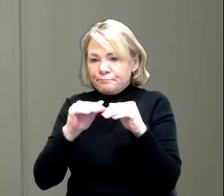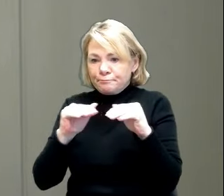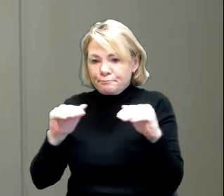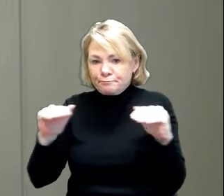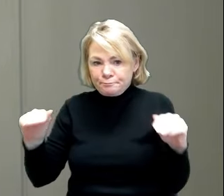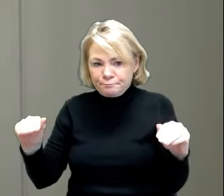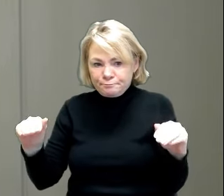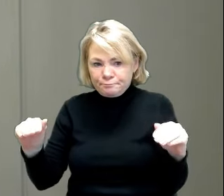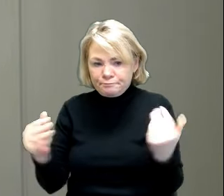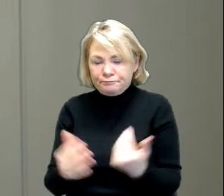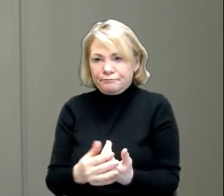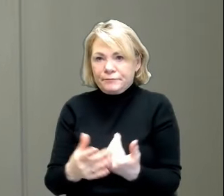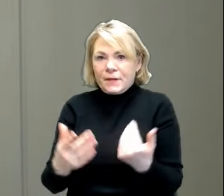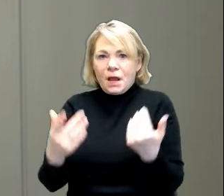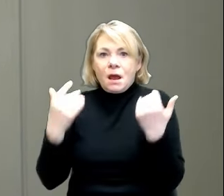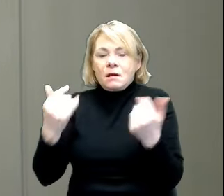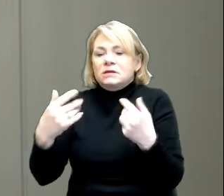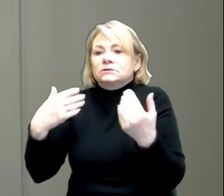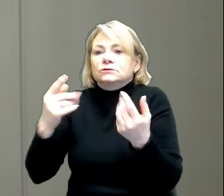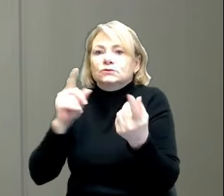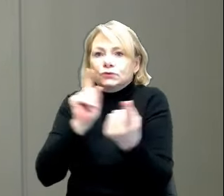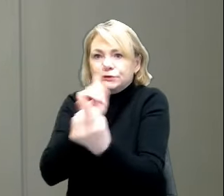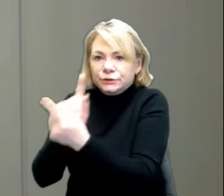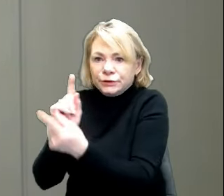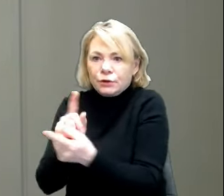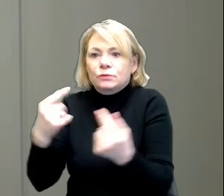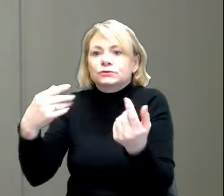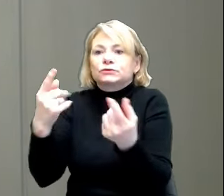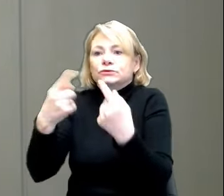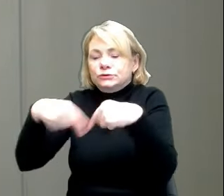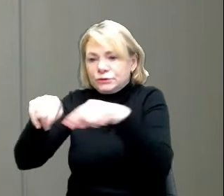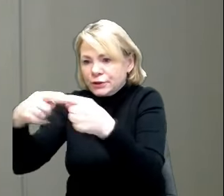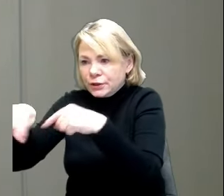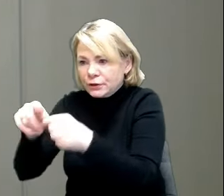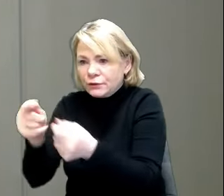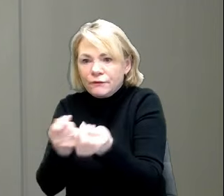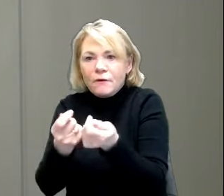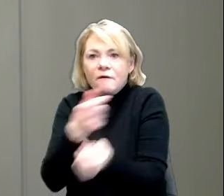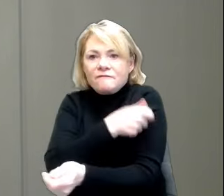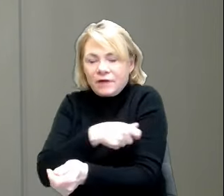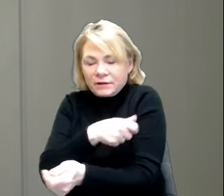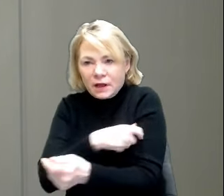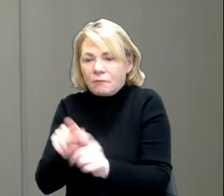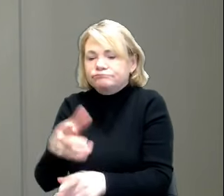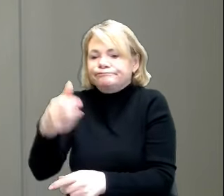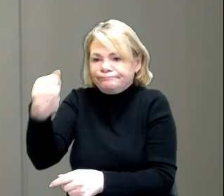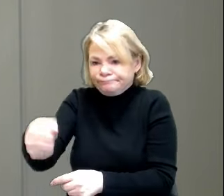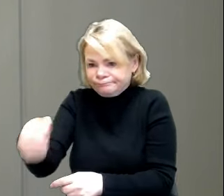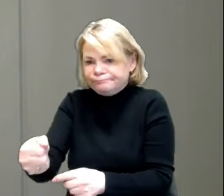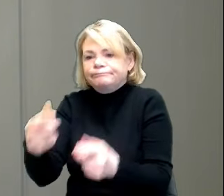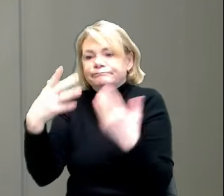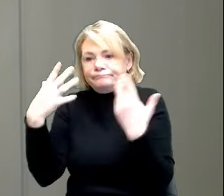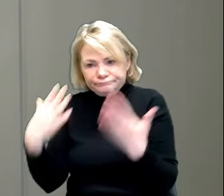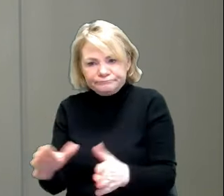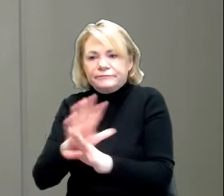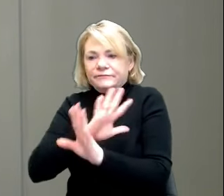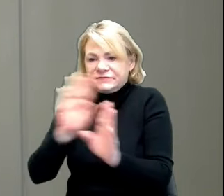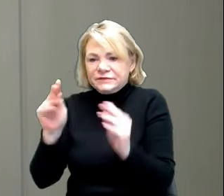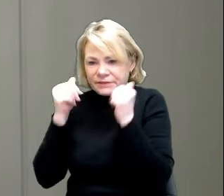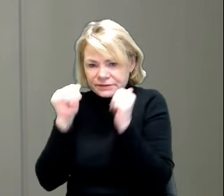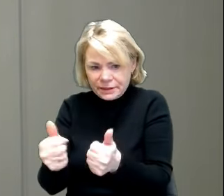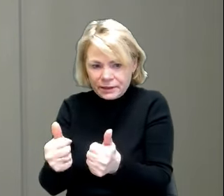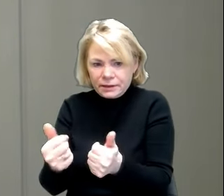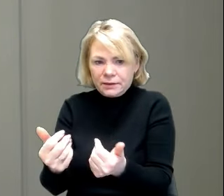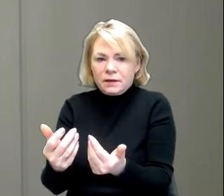yra visų skyrių vadovai paspaudžiam rankas nusprę endėm kad viskas bylą baigsim teisas viso